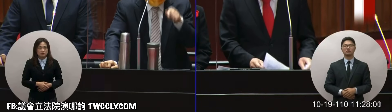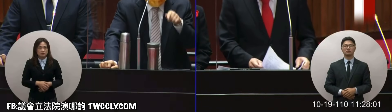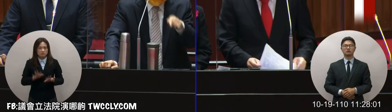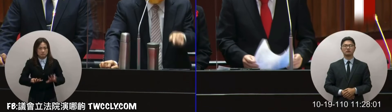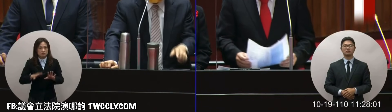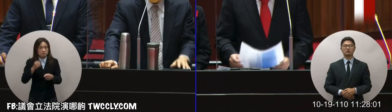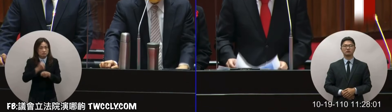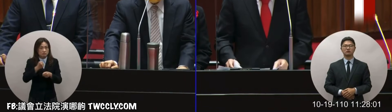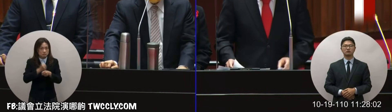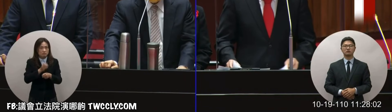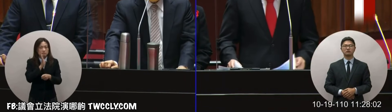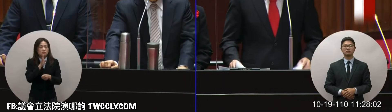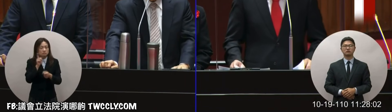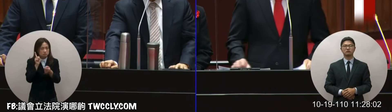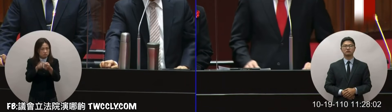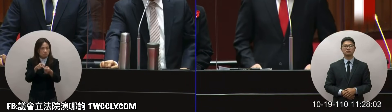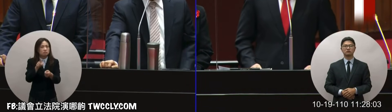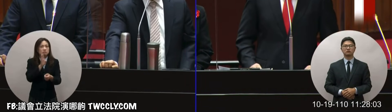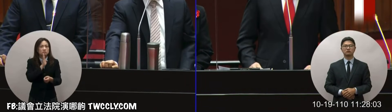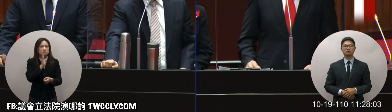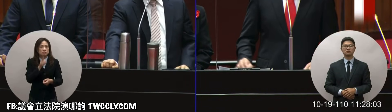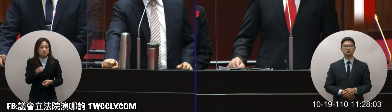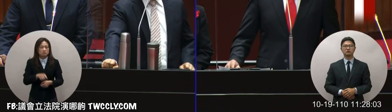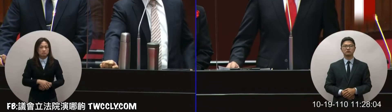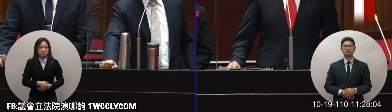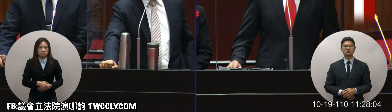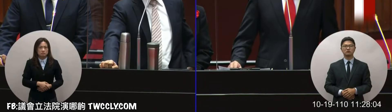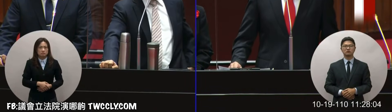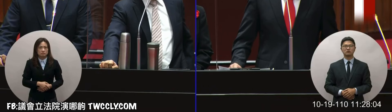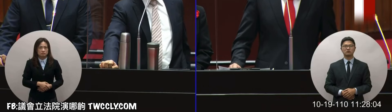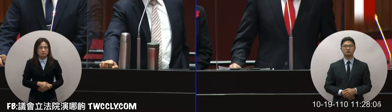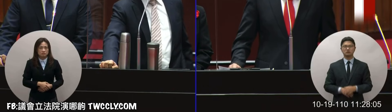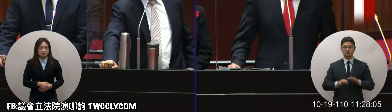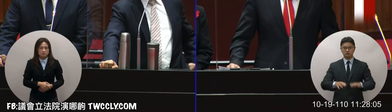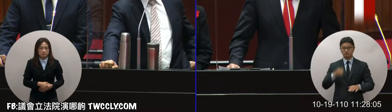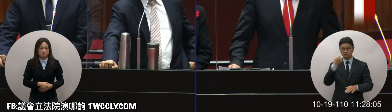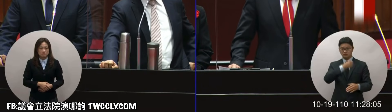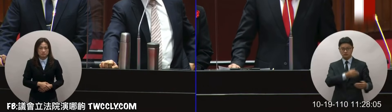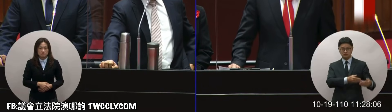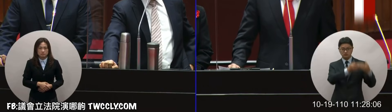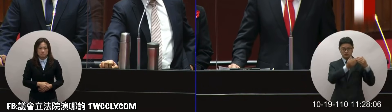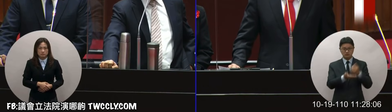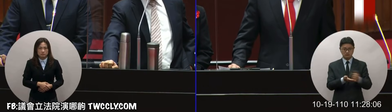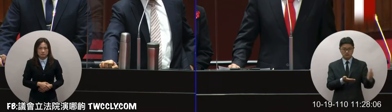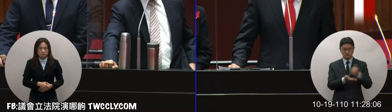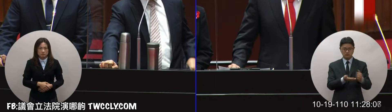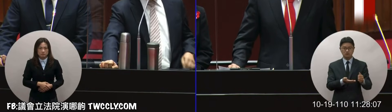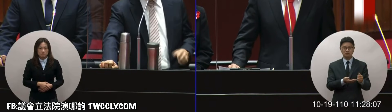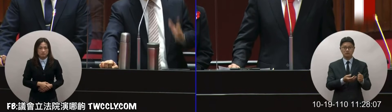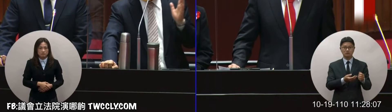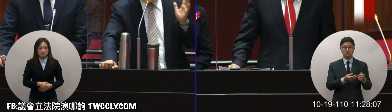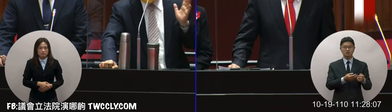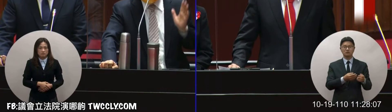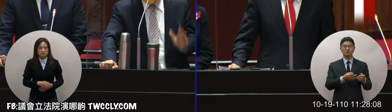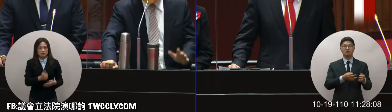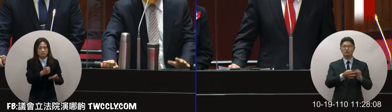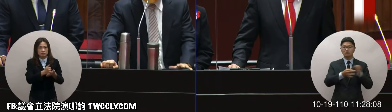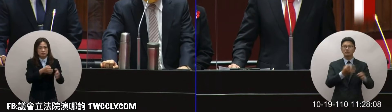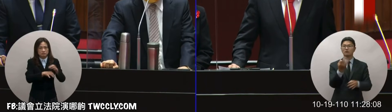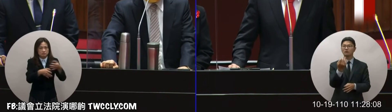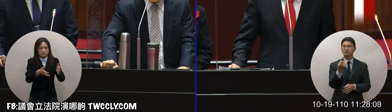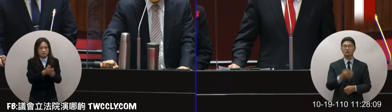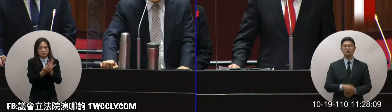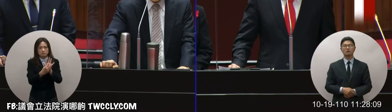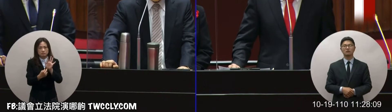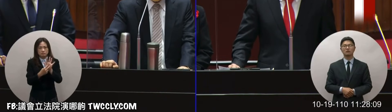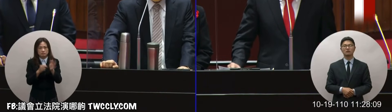在守好自己。 请问院长，我们现在对大陆一年出超多少钱？ 哦，这个我请经济部来跟你